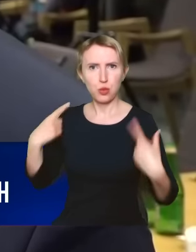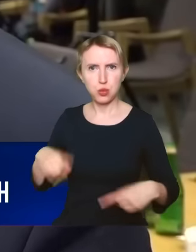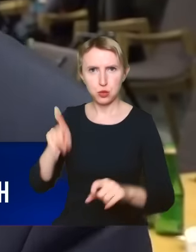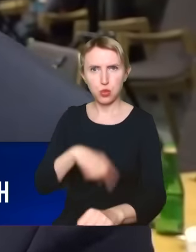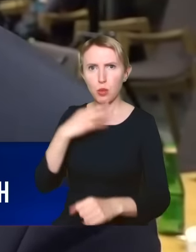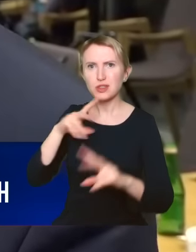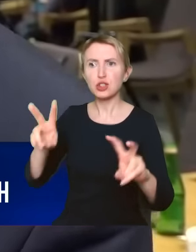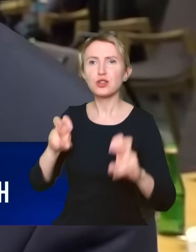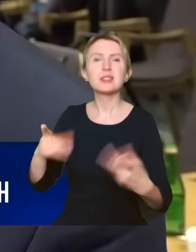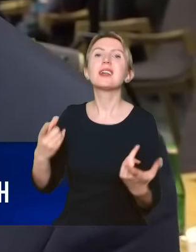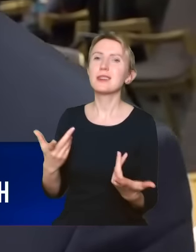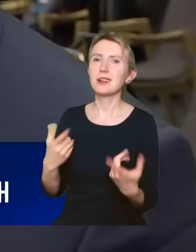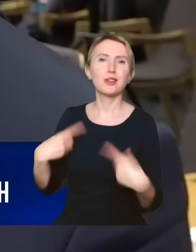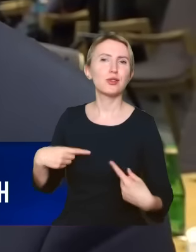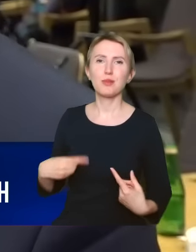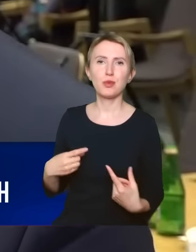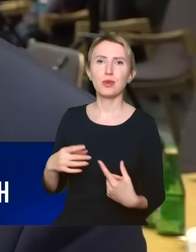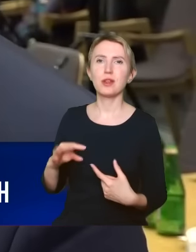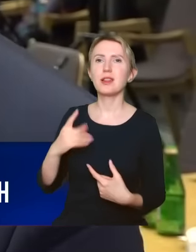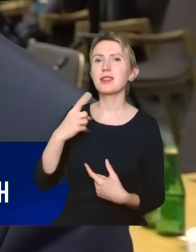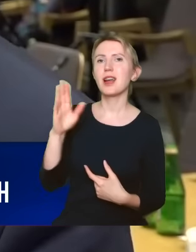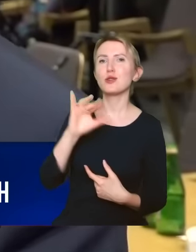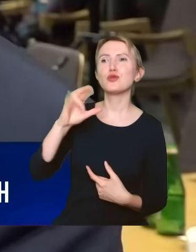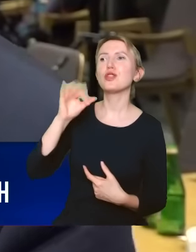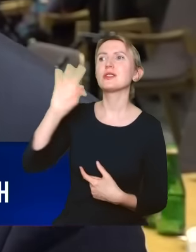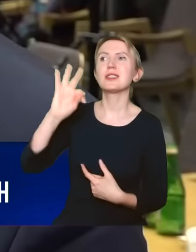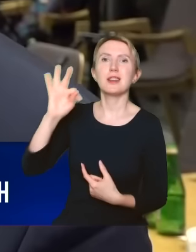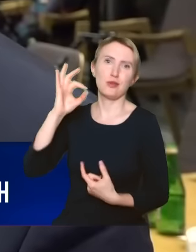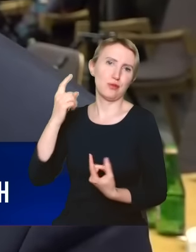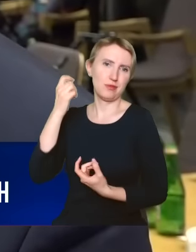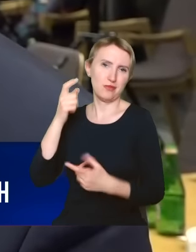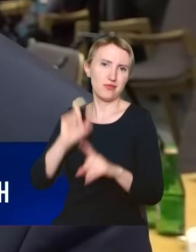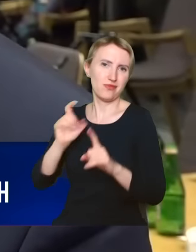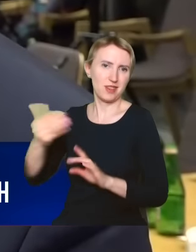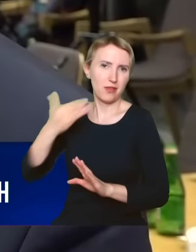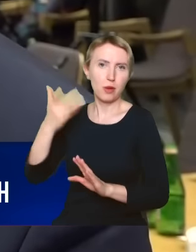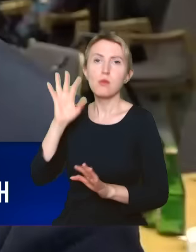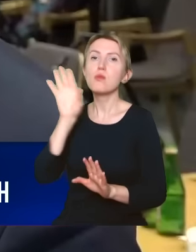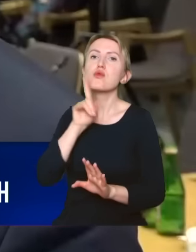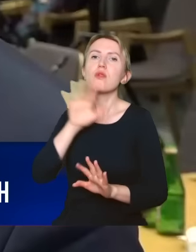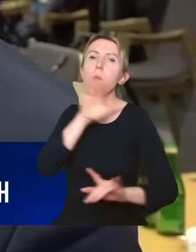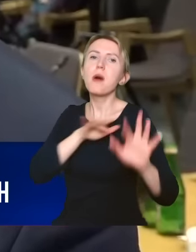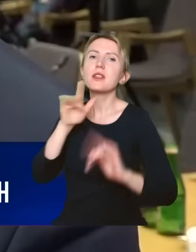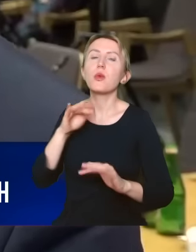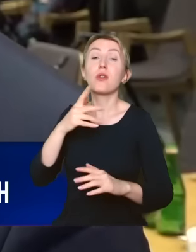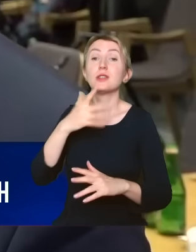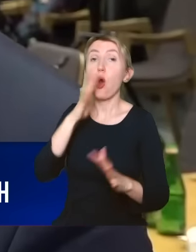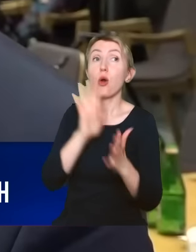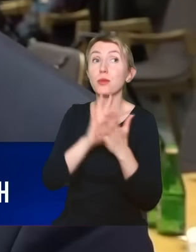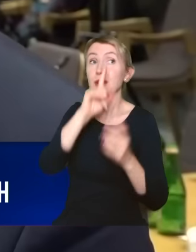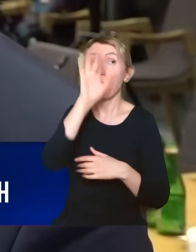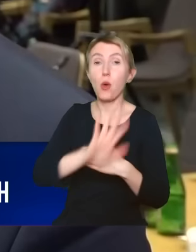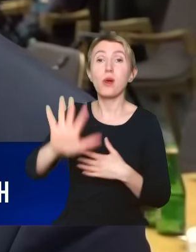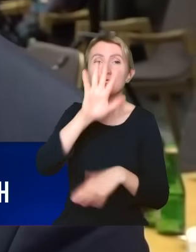cytat, a to były same słowa Dariusza Jońskiego, więc próbował zmanipulować i świadkiem, i opinią publiczną. To też